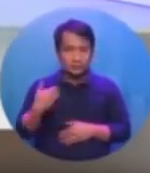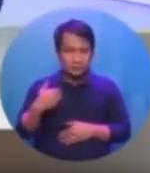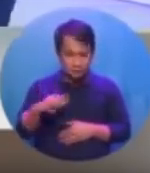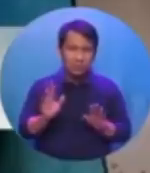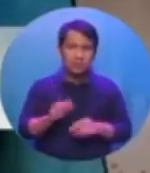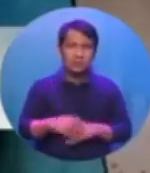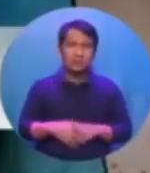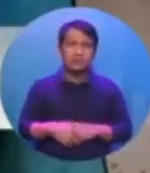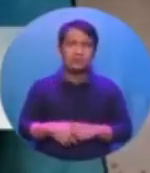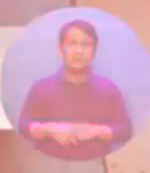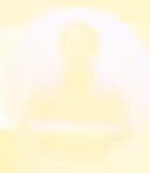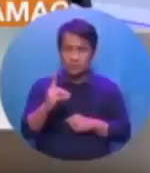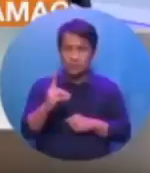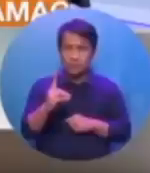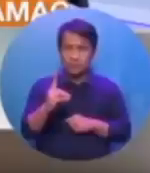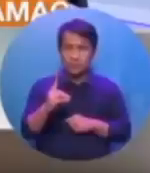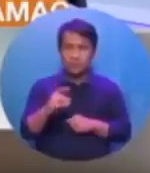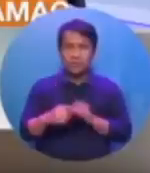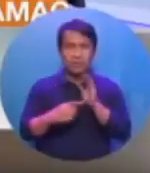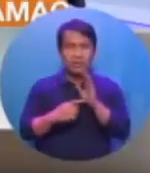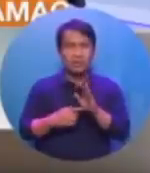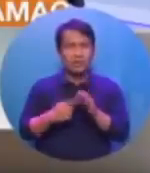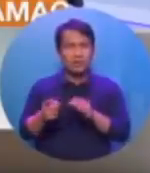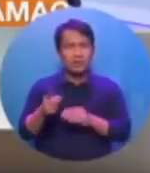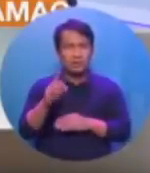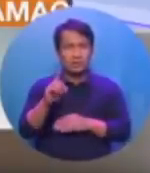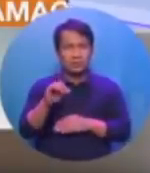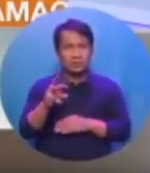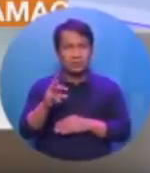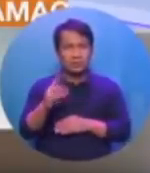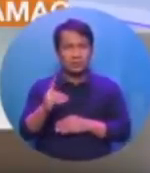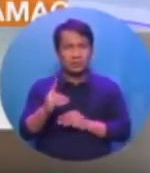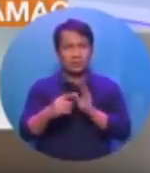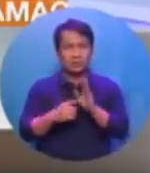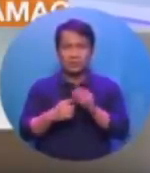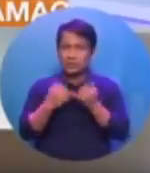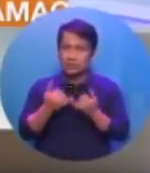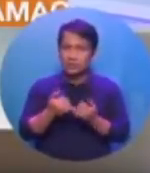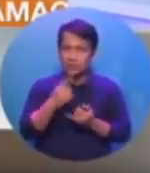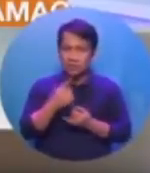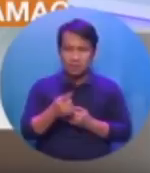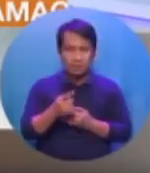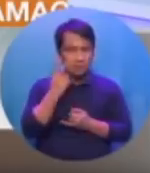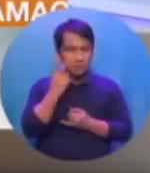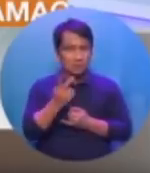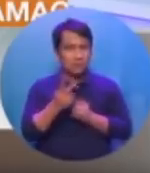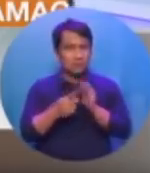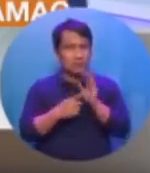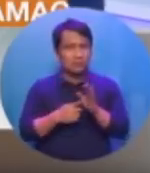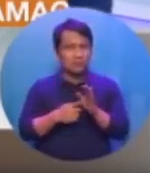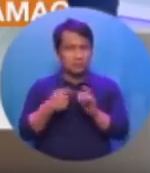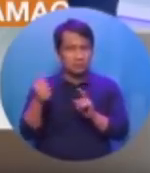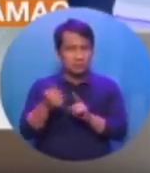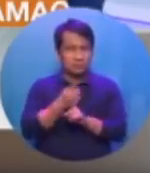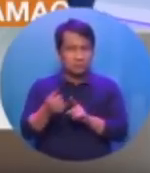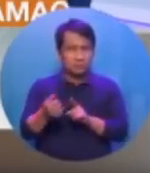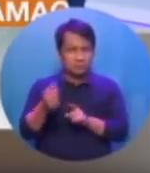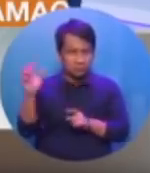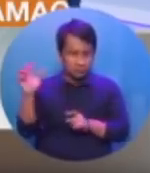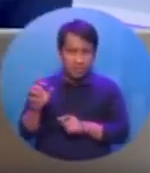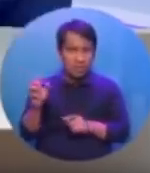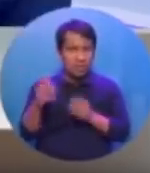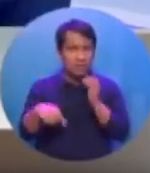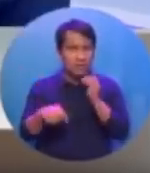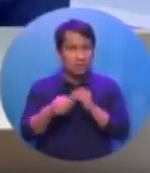gamitin. Oh, man. Madam, DSWD. Yes, sir. Narinig niyo po na sinasakit ang ulo